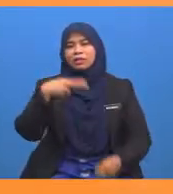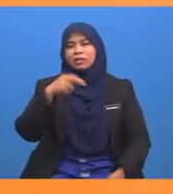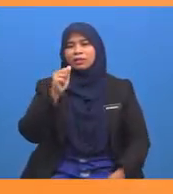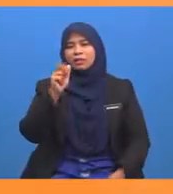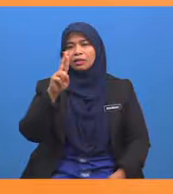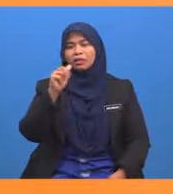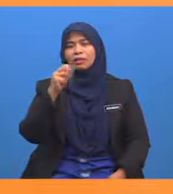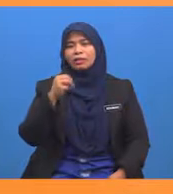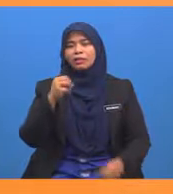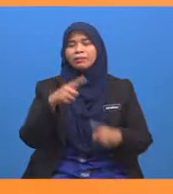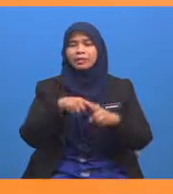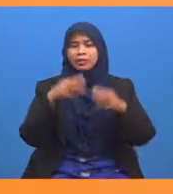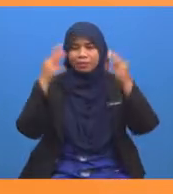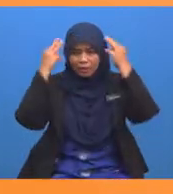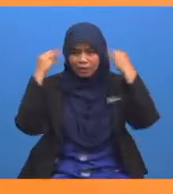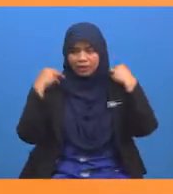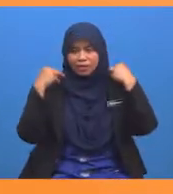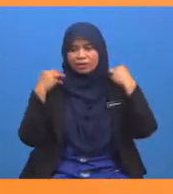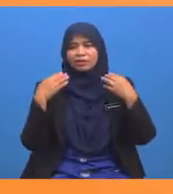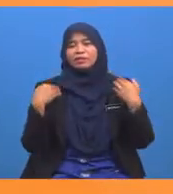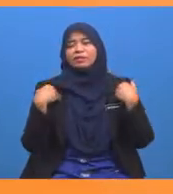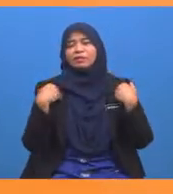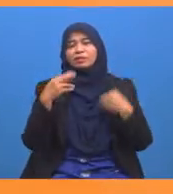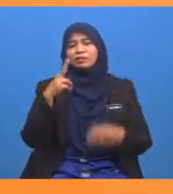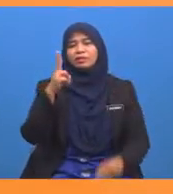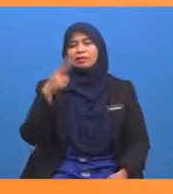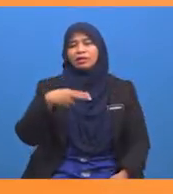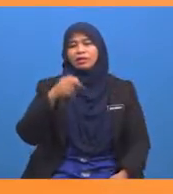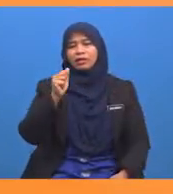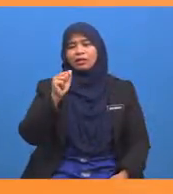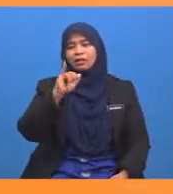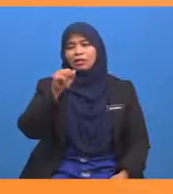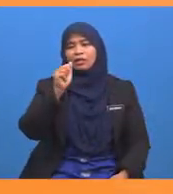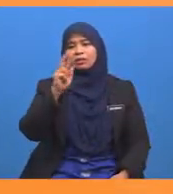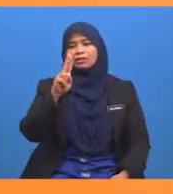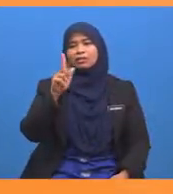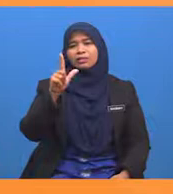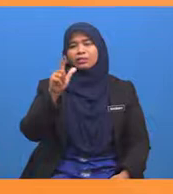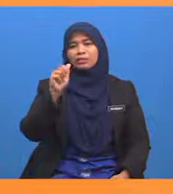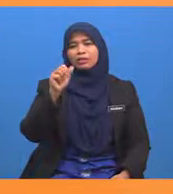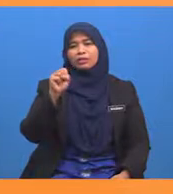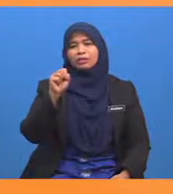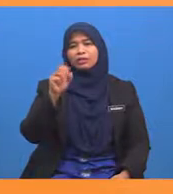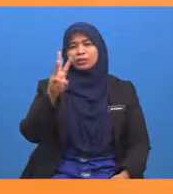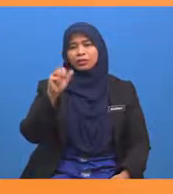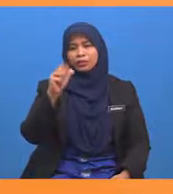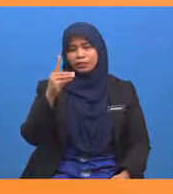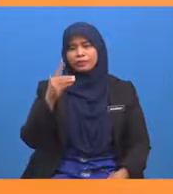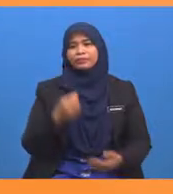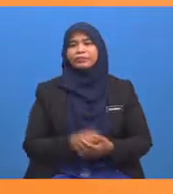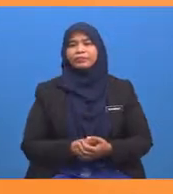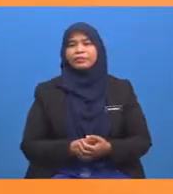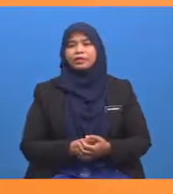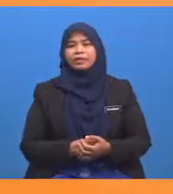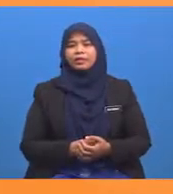Mekah, terdapat Hajarul Aswad di situ, iaitu batu dari syurga. Kedua,